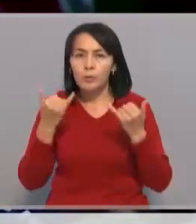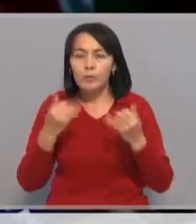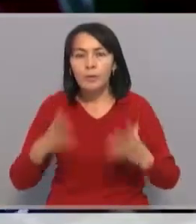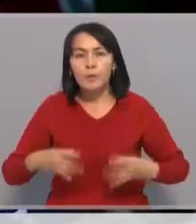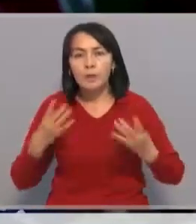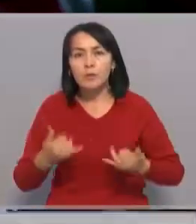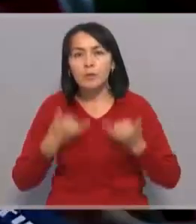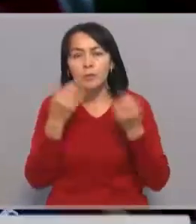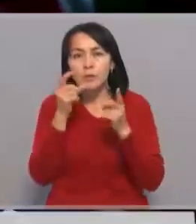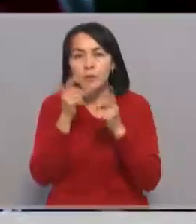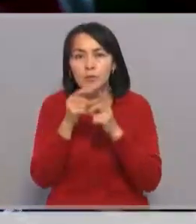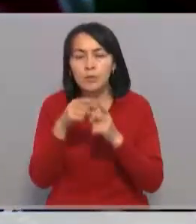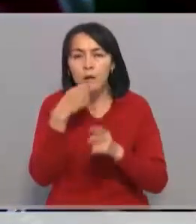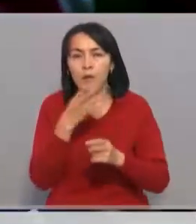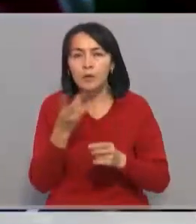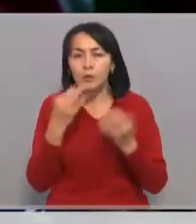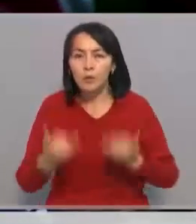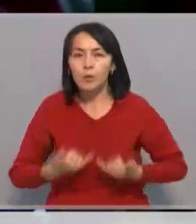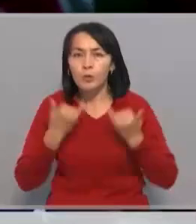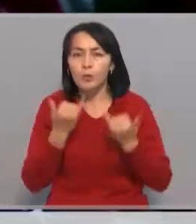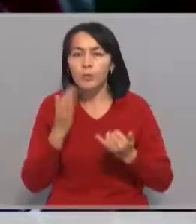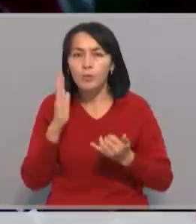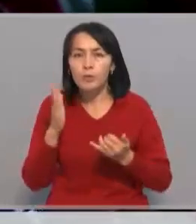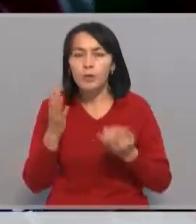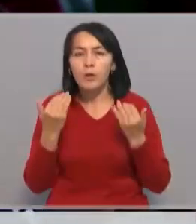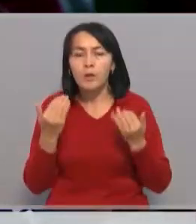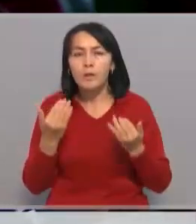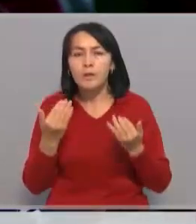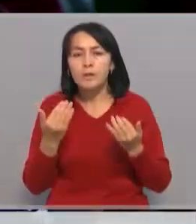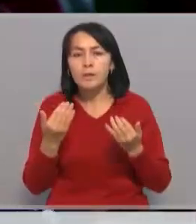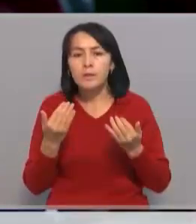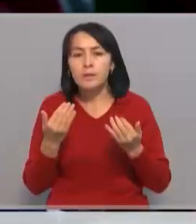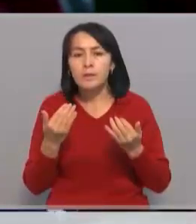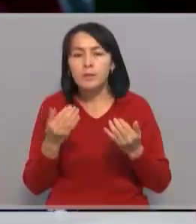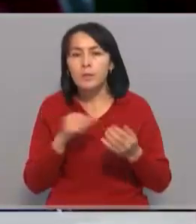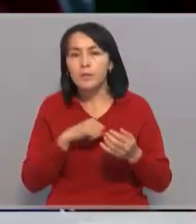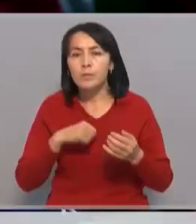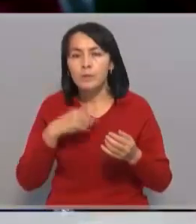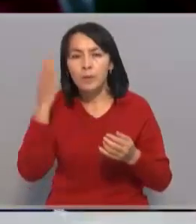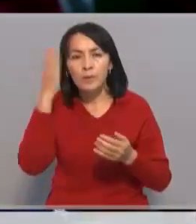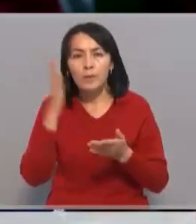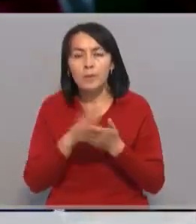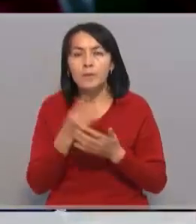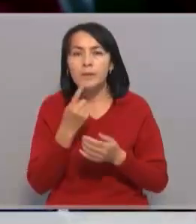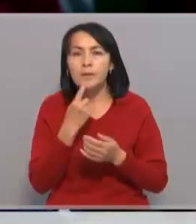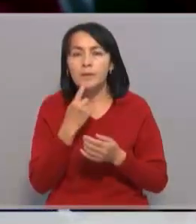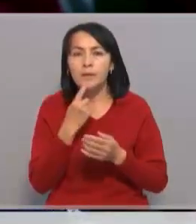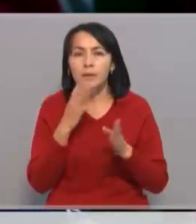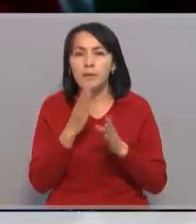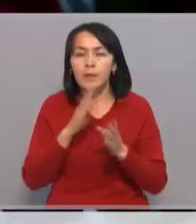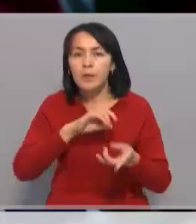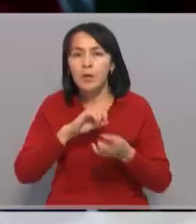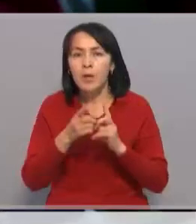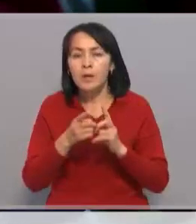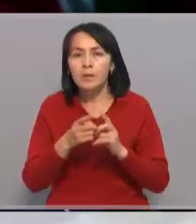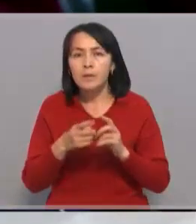құтты болсын деген сөзді қолдану керек, құтты болсын деген сөзді. Бұлар бізді мінекей алып бара жатыр, өзімізге байқатпай тілдің табиғатын алып бара жатыр.